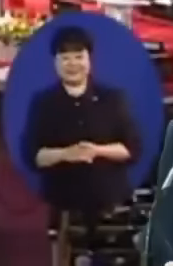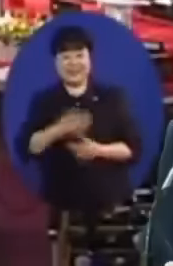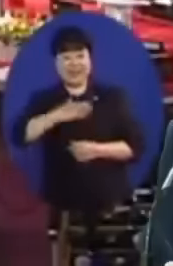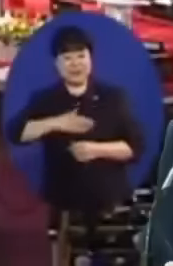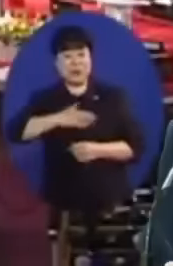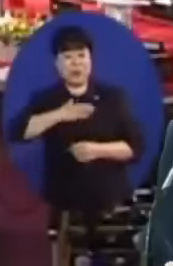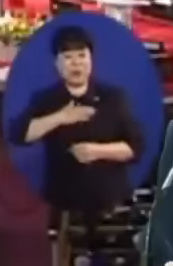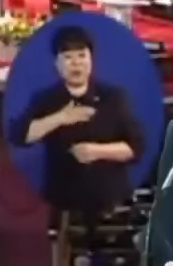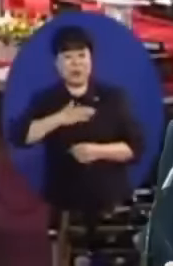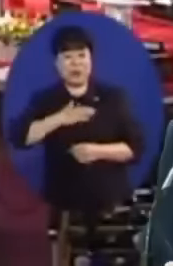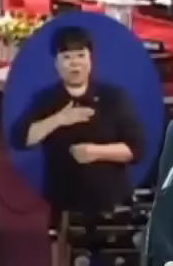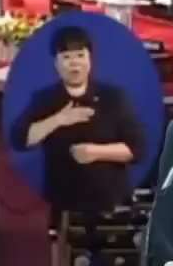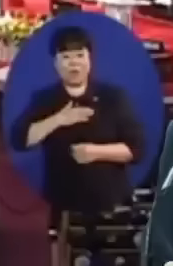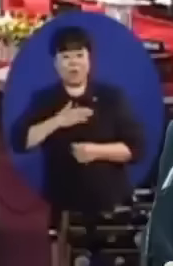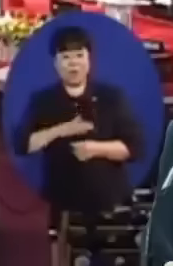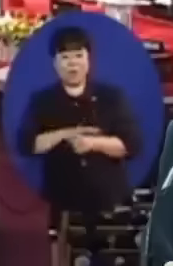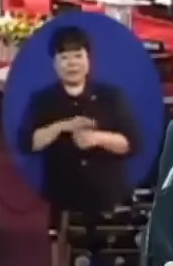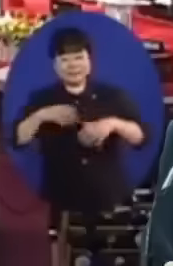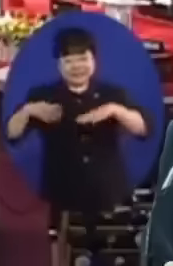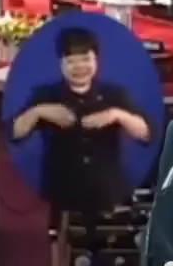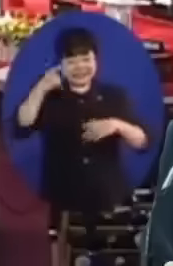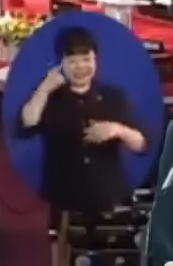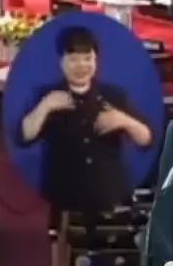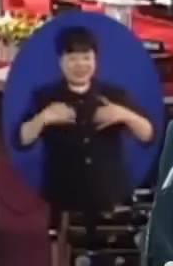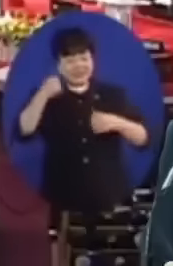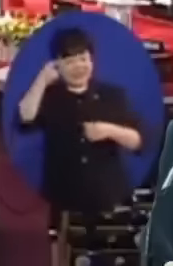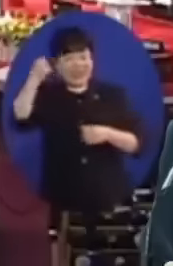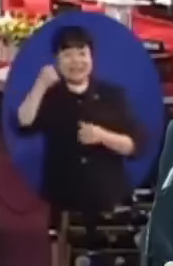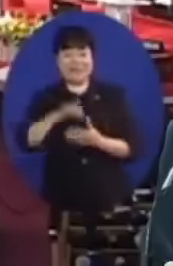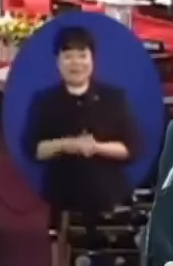아시고 자랑스럽게 생각하고 기쁘게 생각하고